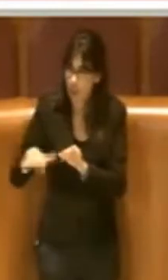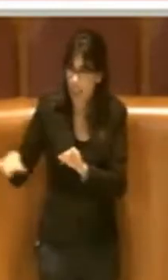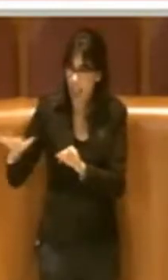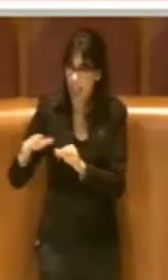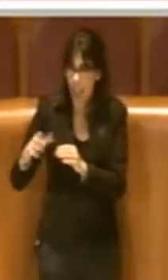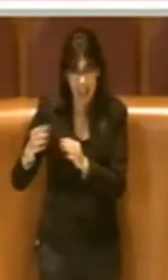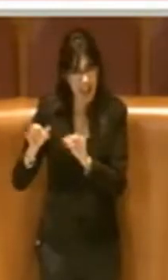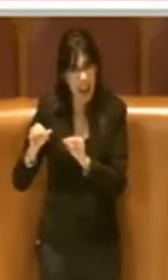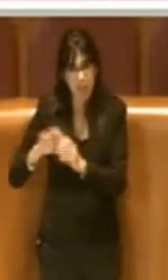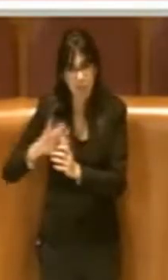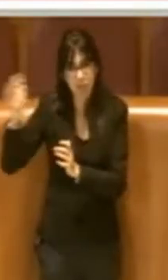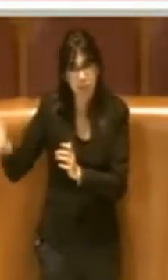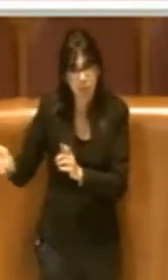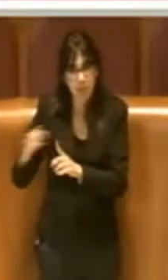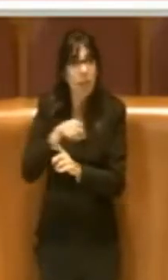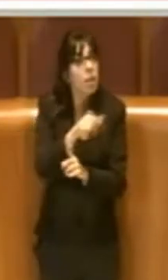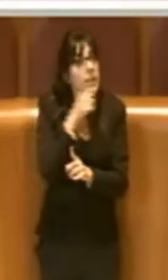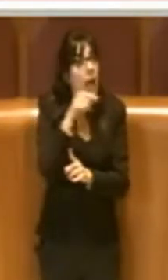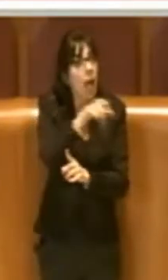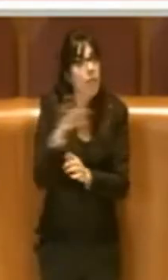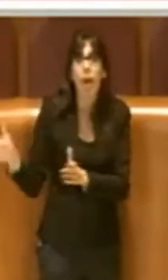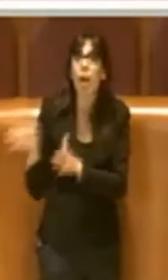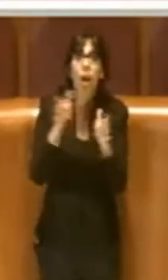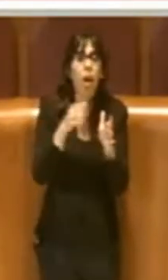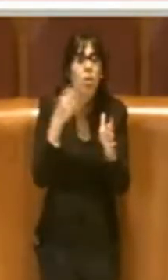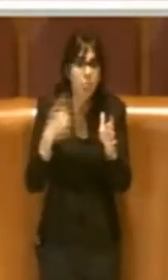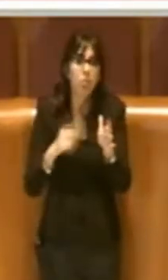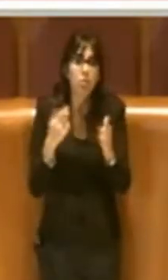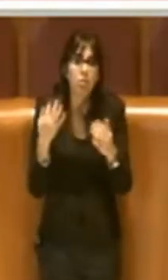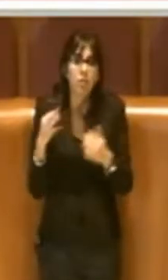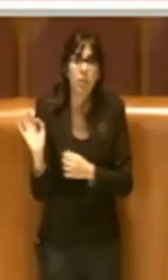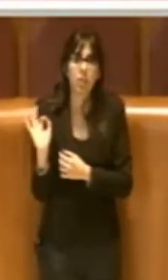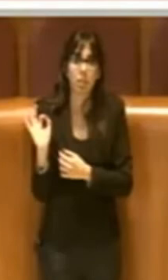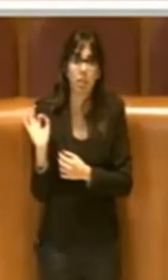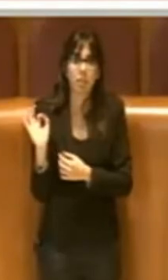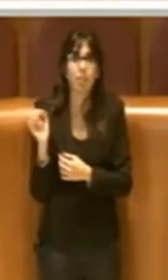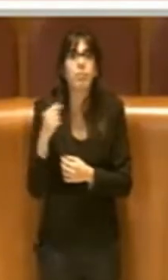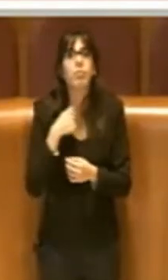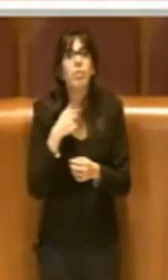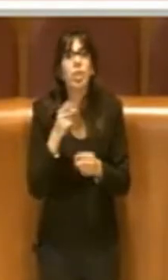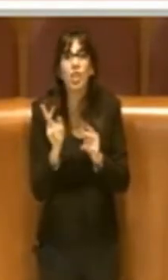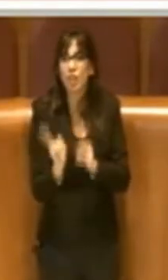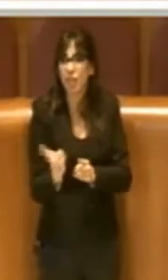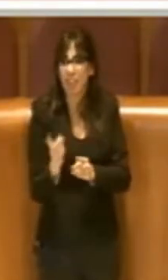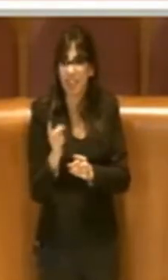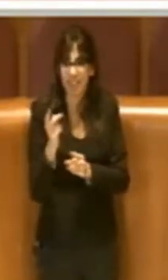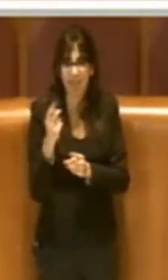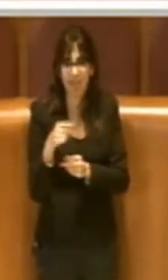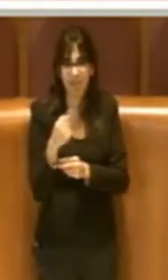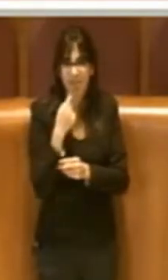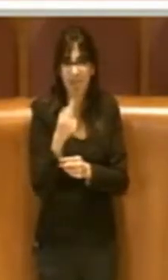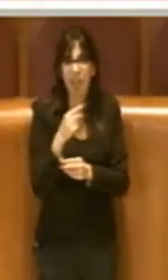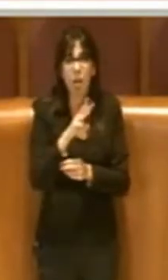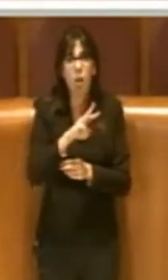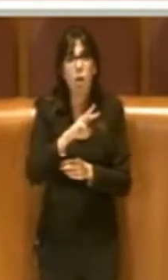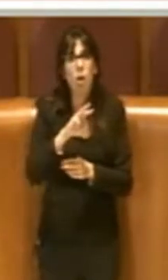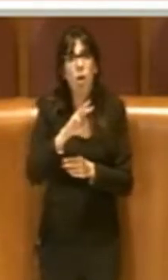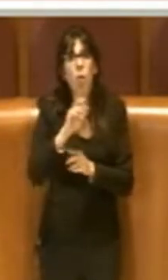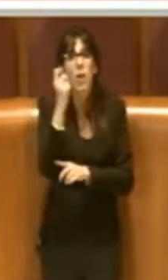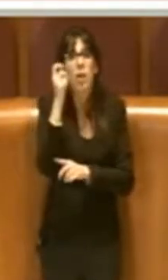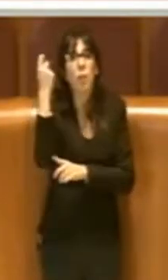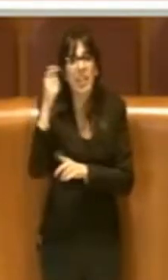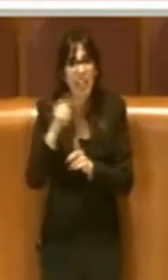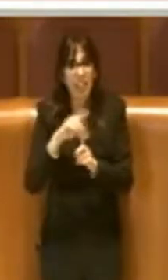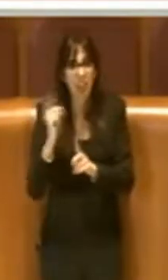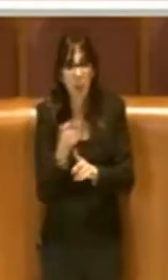fa un'operazione, ho scritto in una chat quelle che vengono definite win-win, quelle che vincono